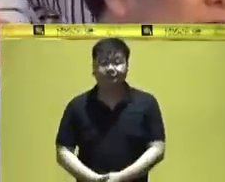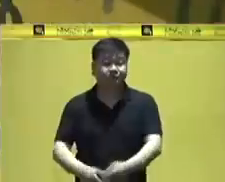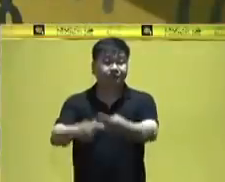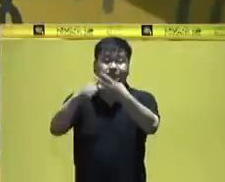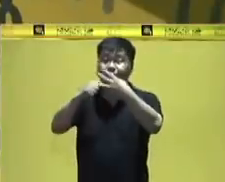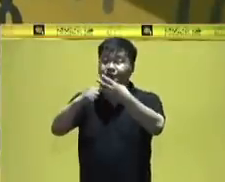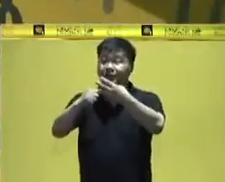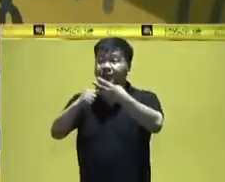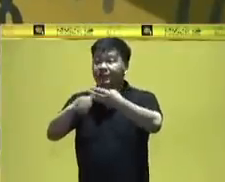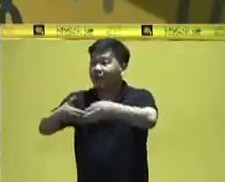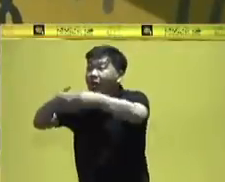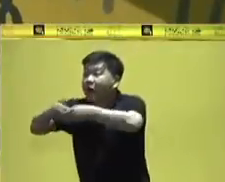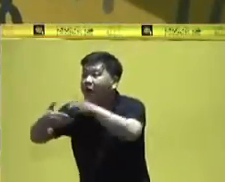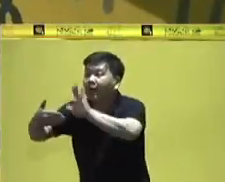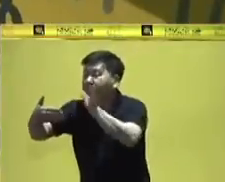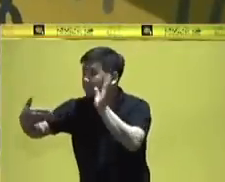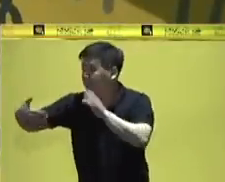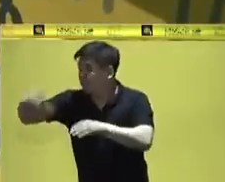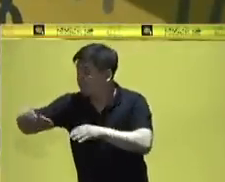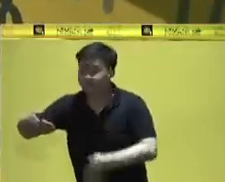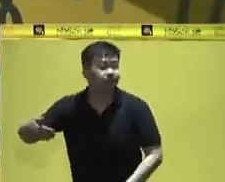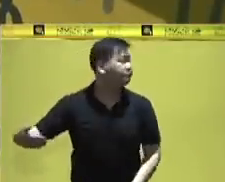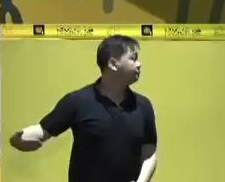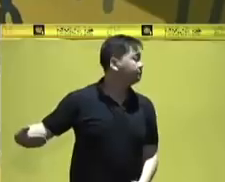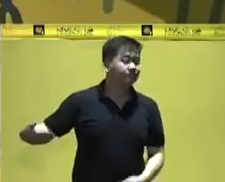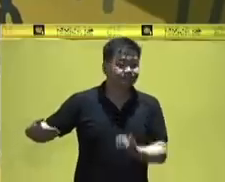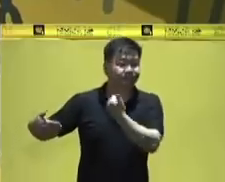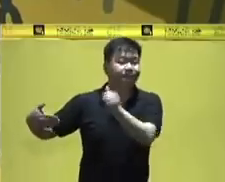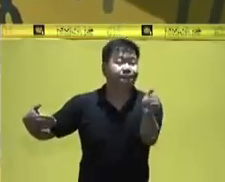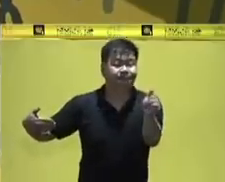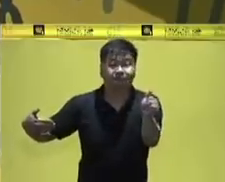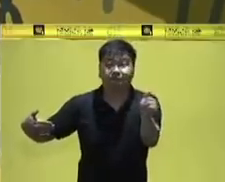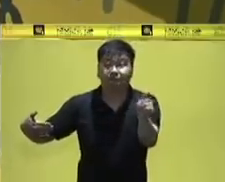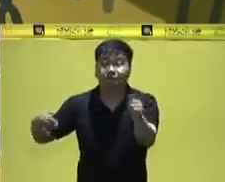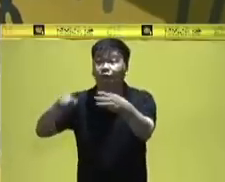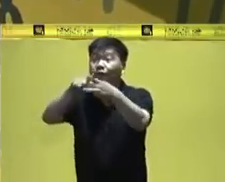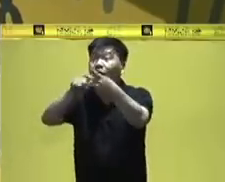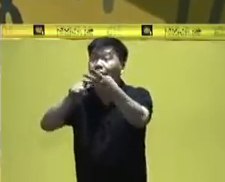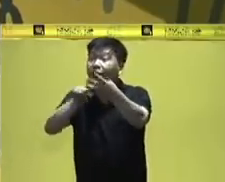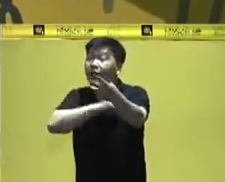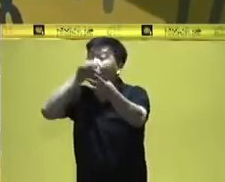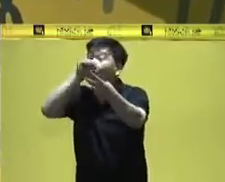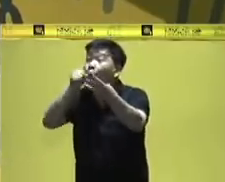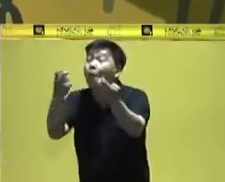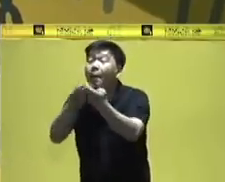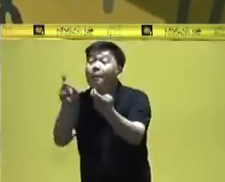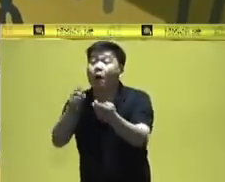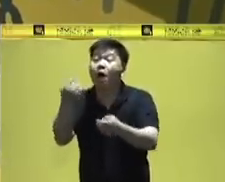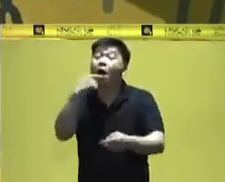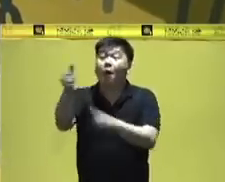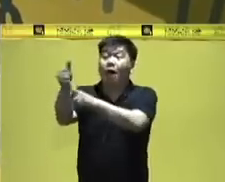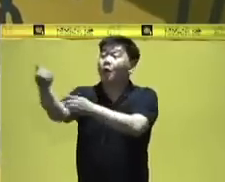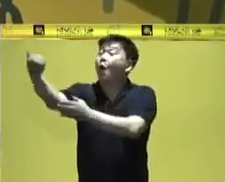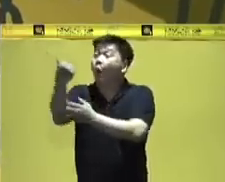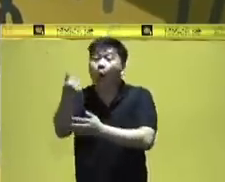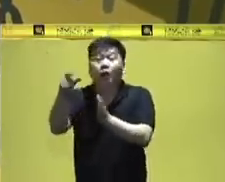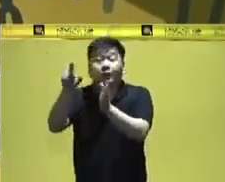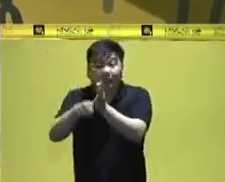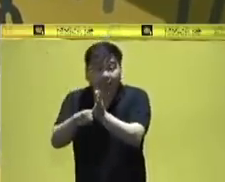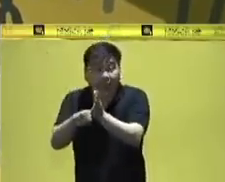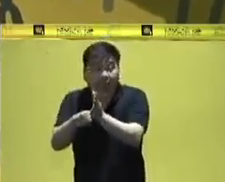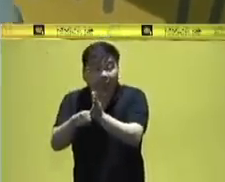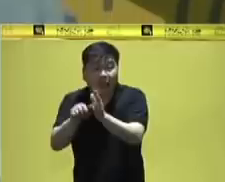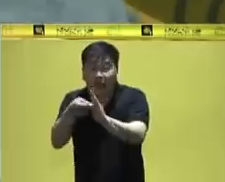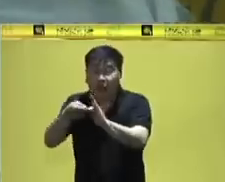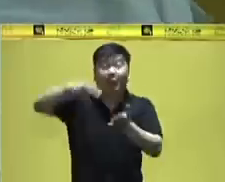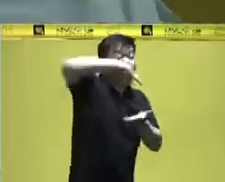셋째, 절대 악수를 하지 않는다. 예, 이렇게 하는 가장 좋은 방법은 황교안 대표가 나타날 때 즉시